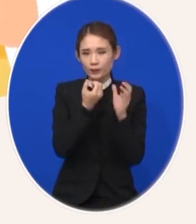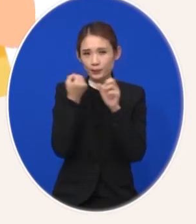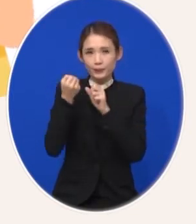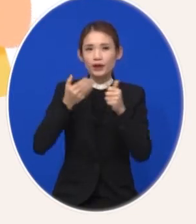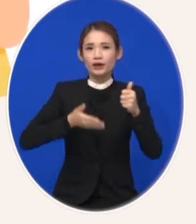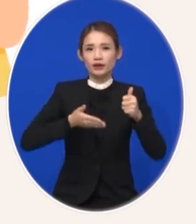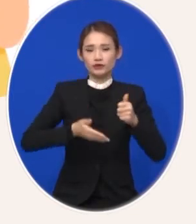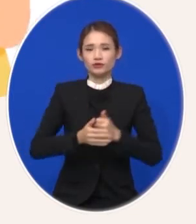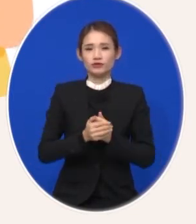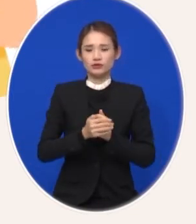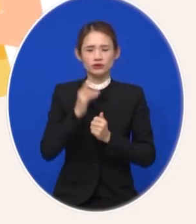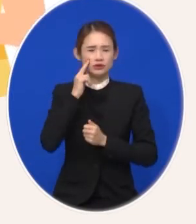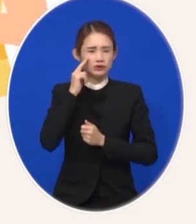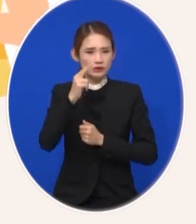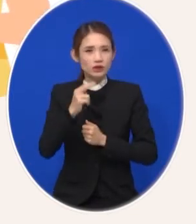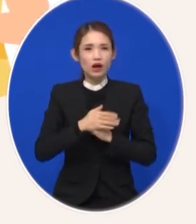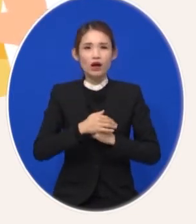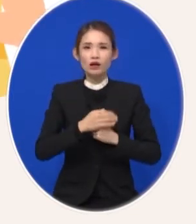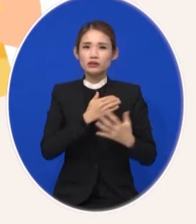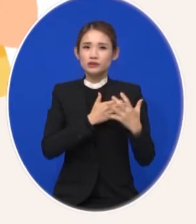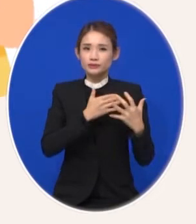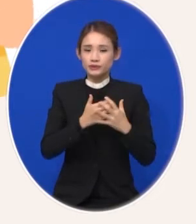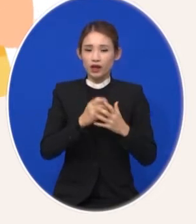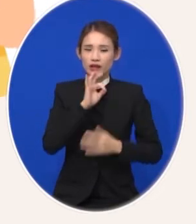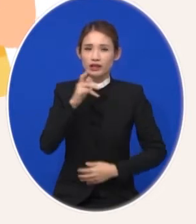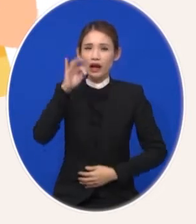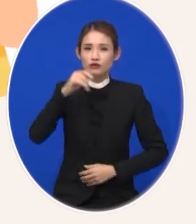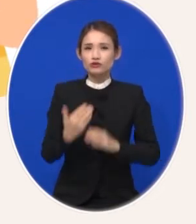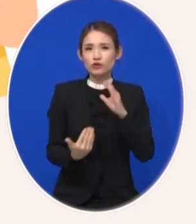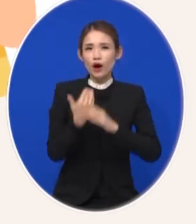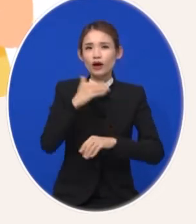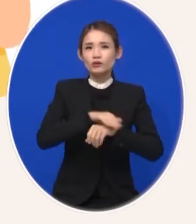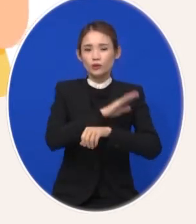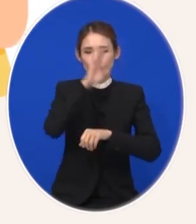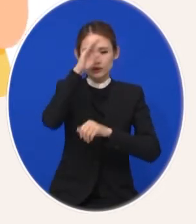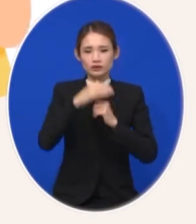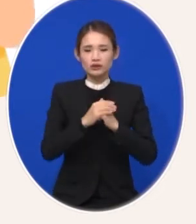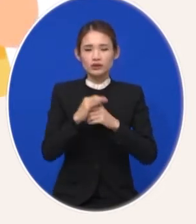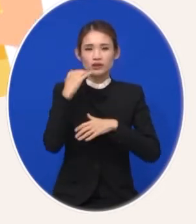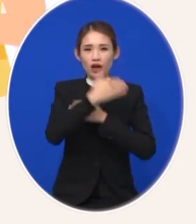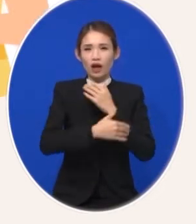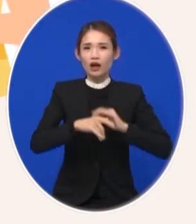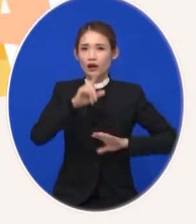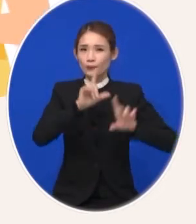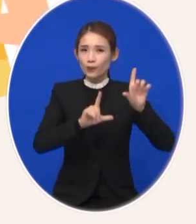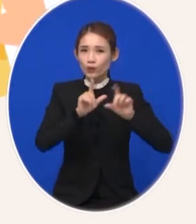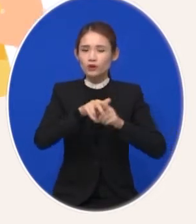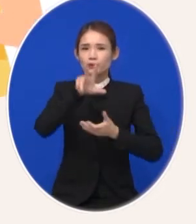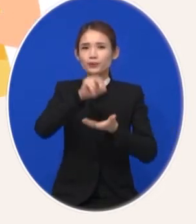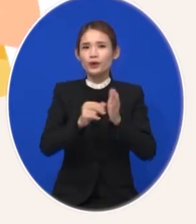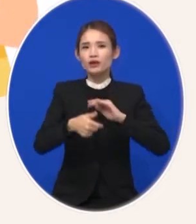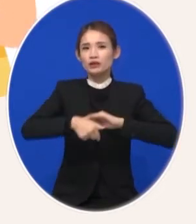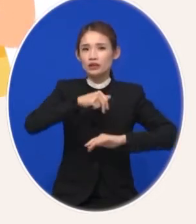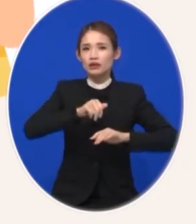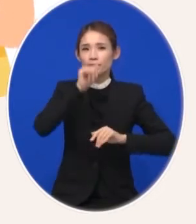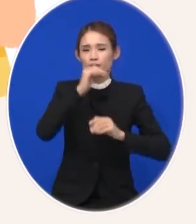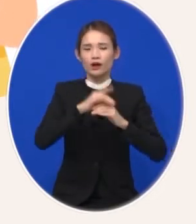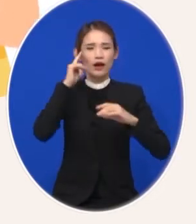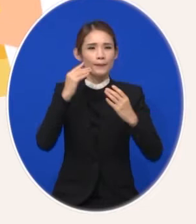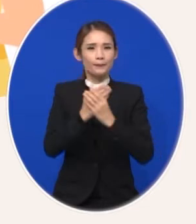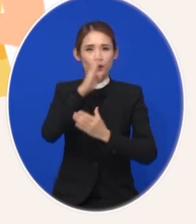비스테로이드성 소염 진통제는 임신 중 20주 이후에는 피해야 합니다. 폐성숙 지연 등의 합병증을 유발할 수